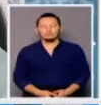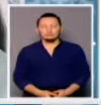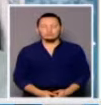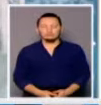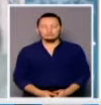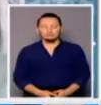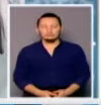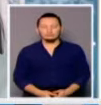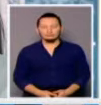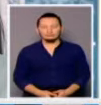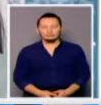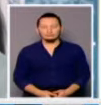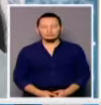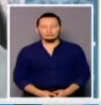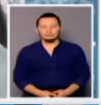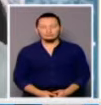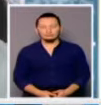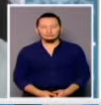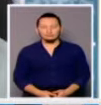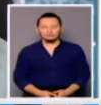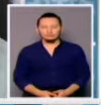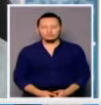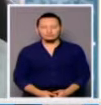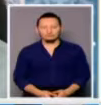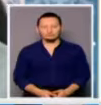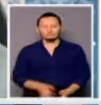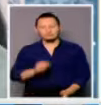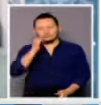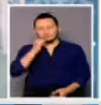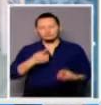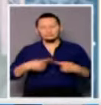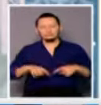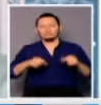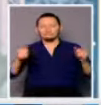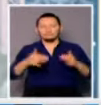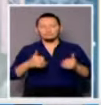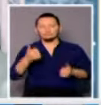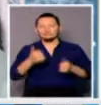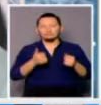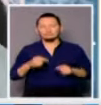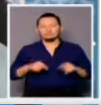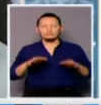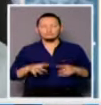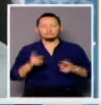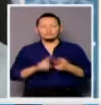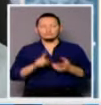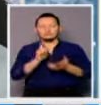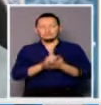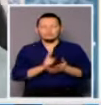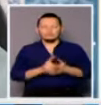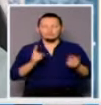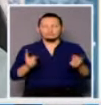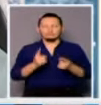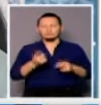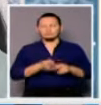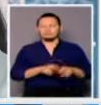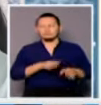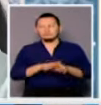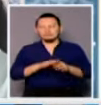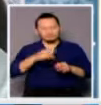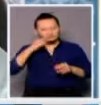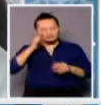мектебін, әжелер институты деп айтып жатамыз ғой, соларды қалыптастыру болды. Және де бұл сайыстың торында әдет құрыптар, сонымен қатар қазақтың